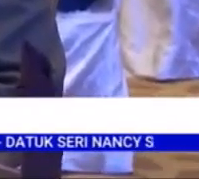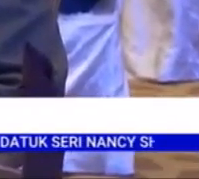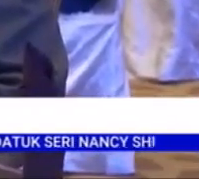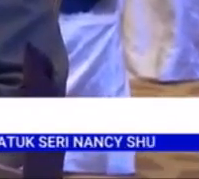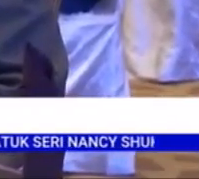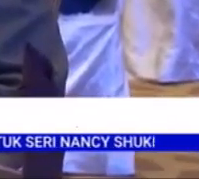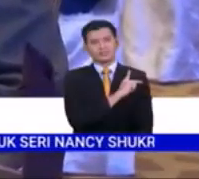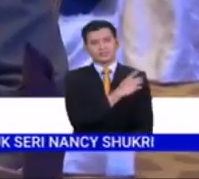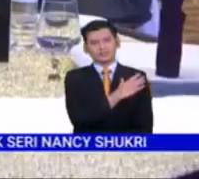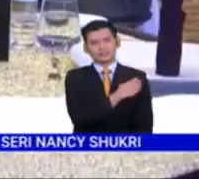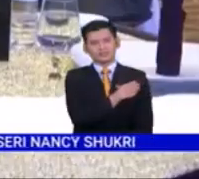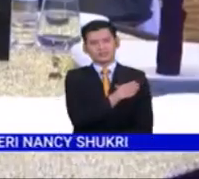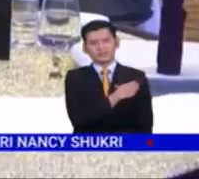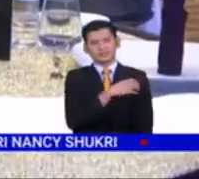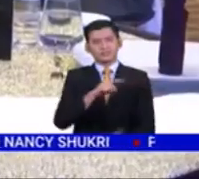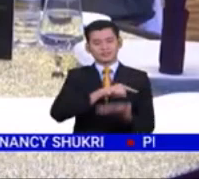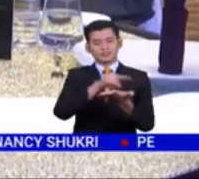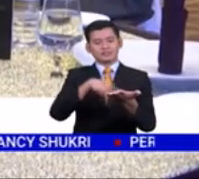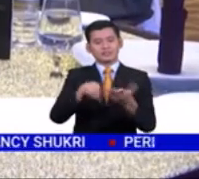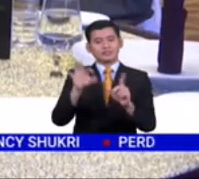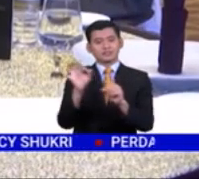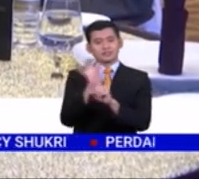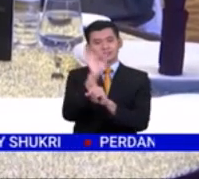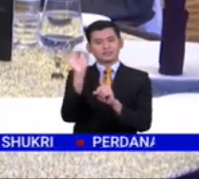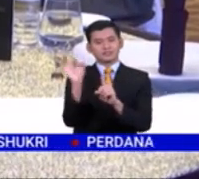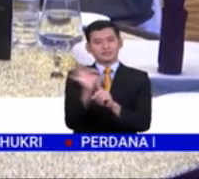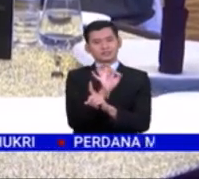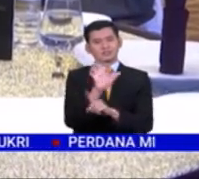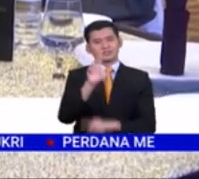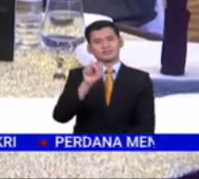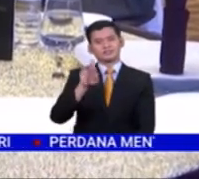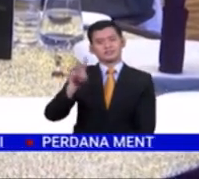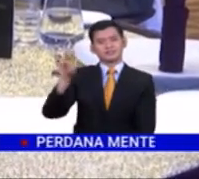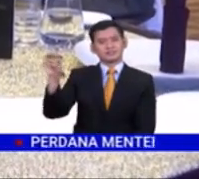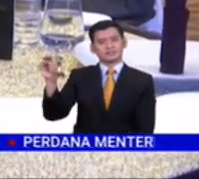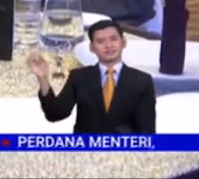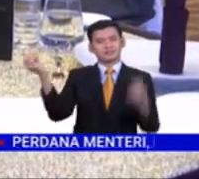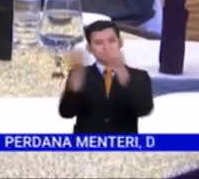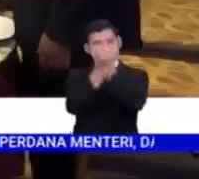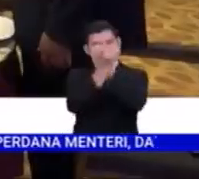Ketua Pegawai Eksekutif Zakat Pulau Pinang, Amran Hazali berkata, seramai